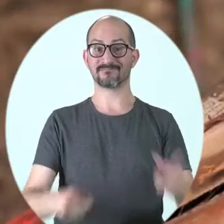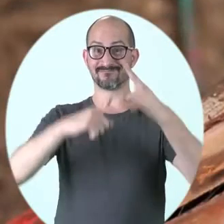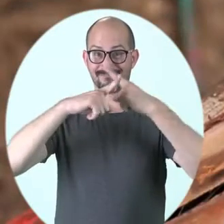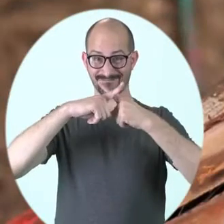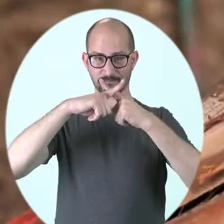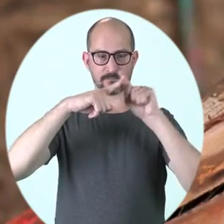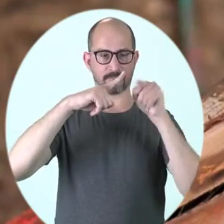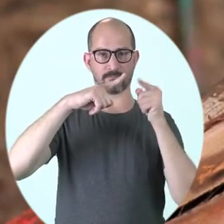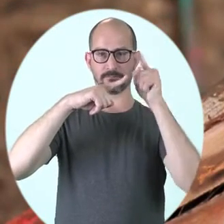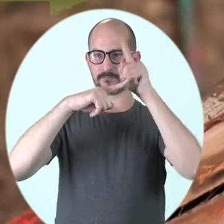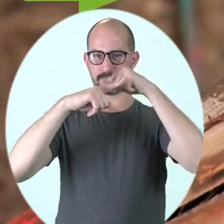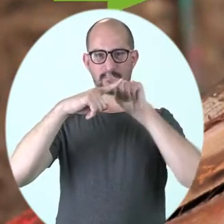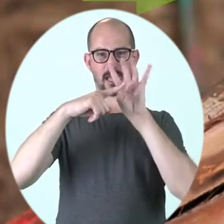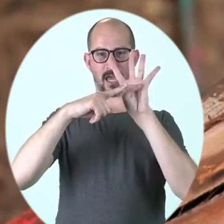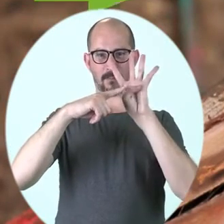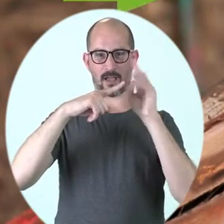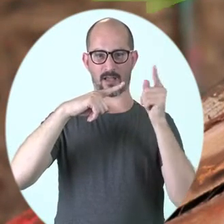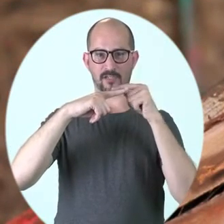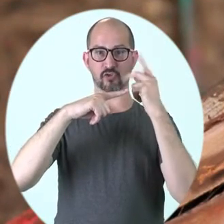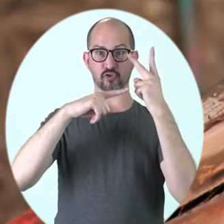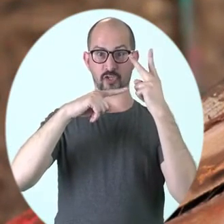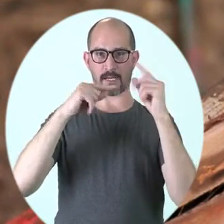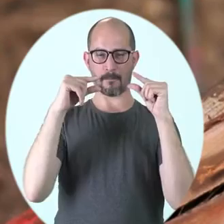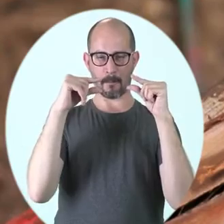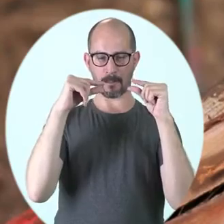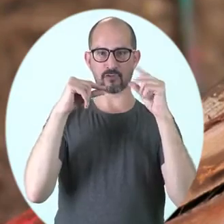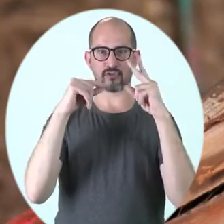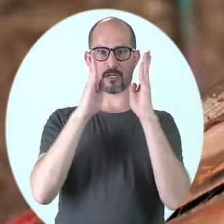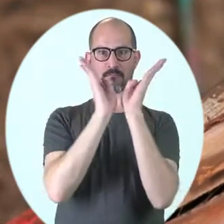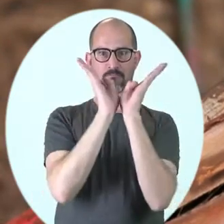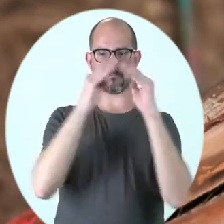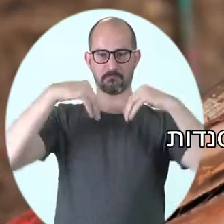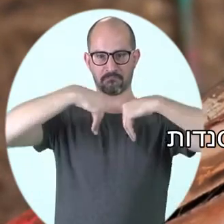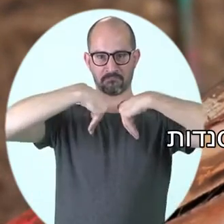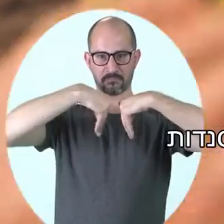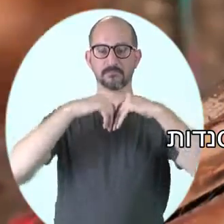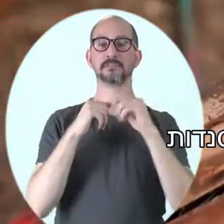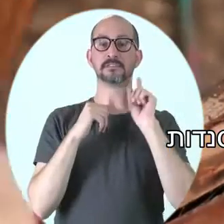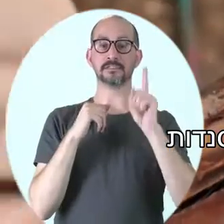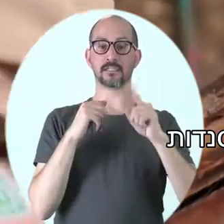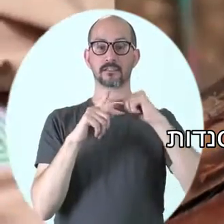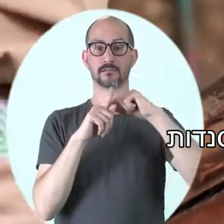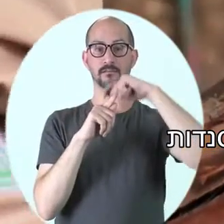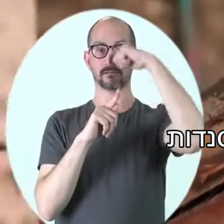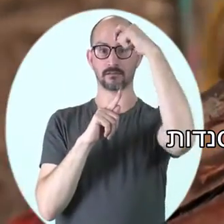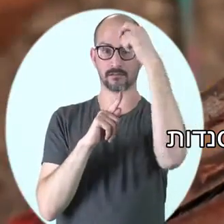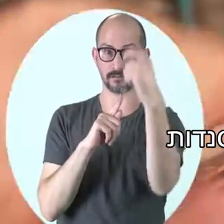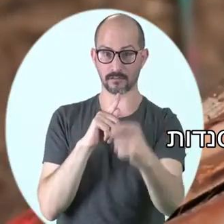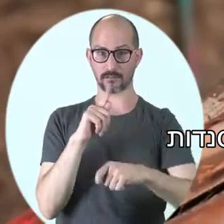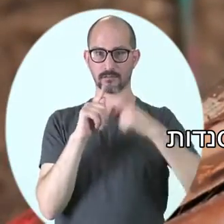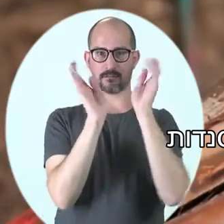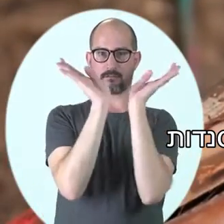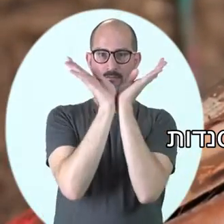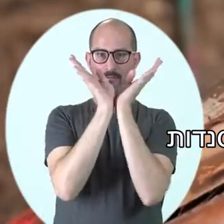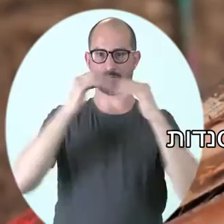בין הסנדות נוצרות 4 זוויות, 2 חדות ו-2 כהות. כעת, נקיף עם הקצה העובד את